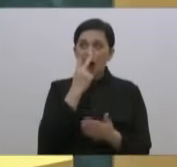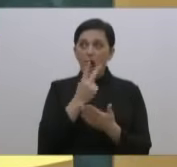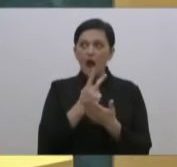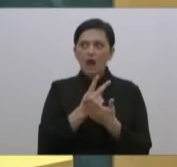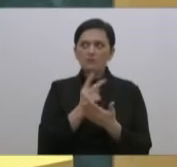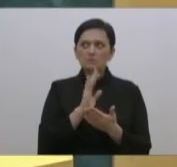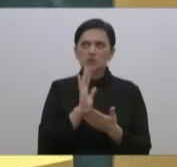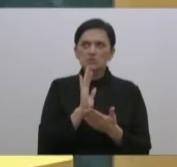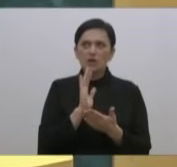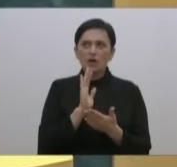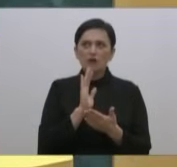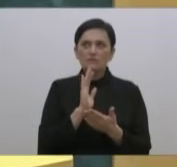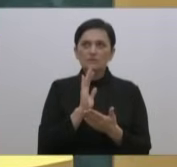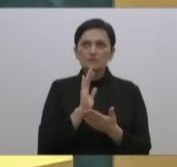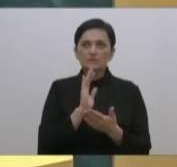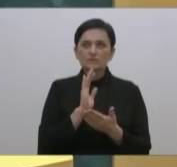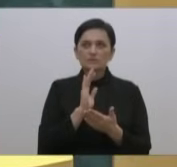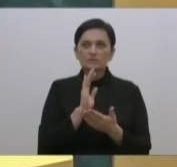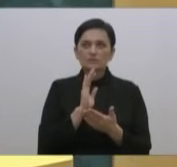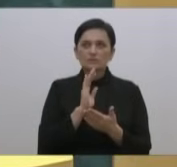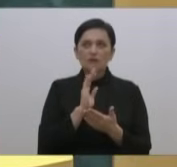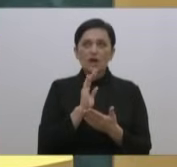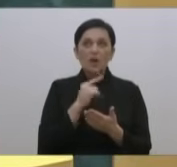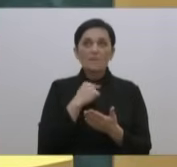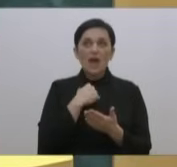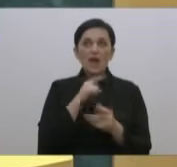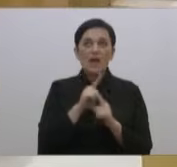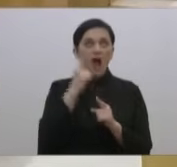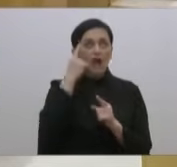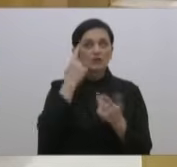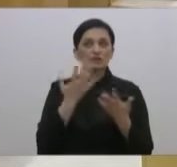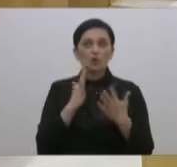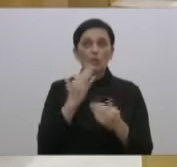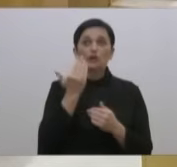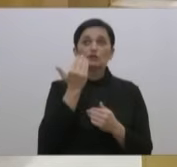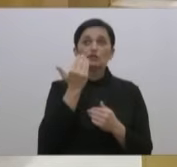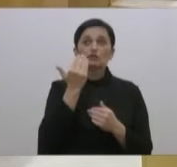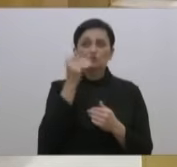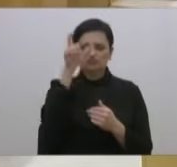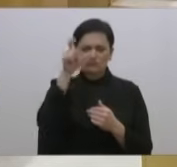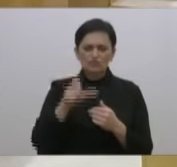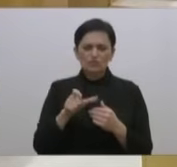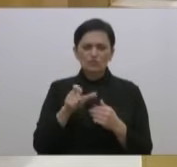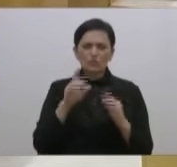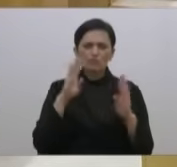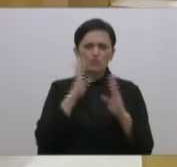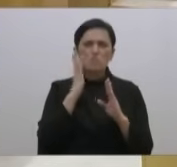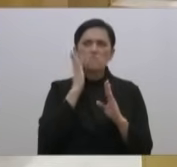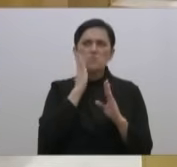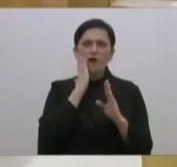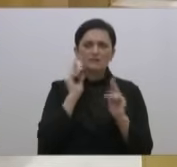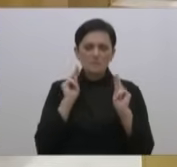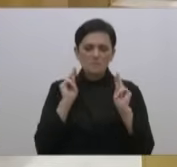მინახავს და არ წარმომიდგენია შენზე უღალატო, შენზე